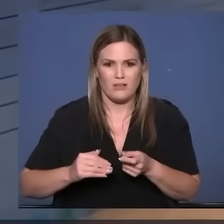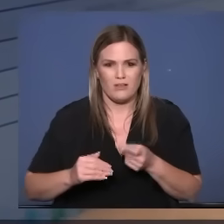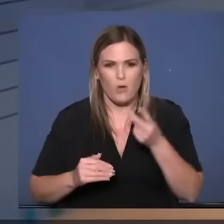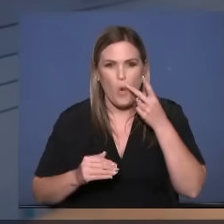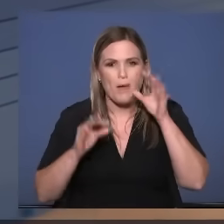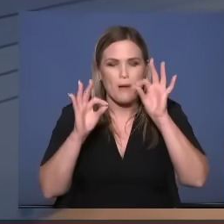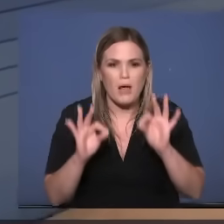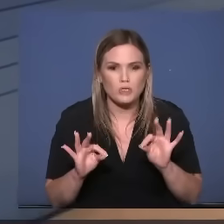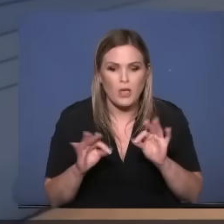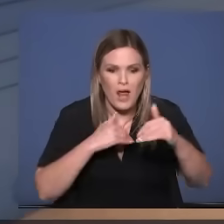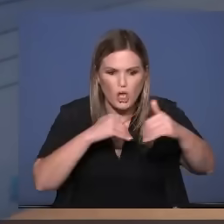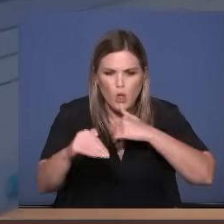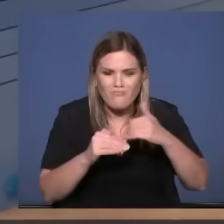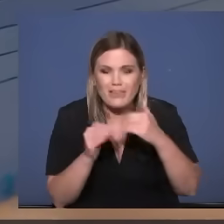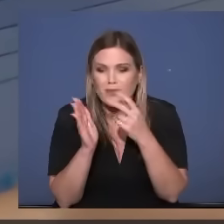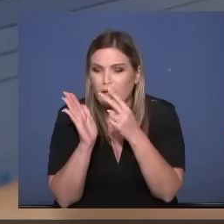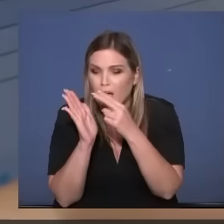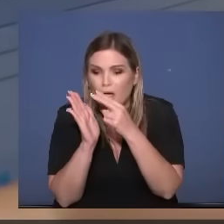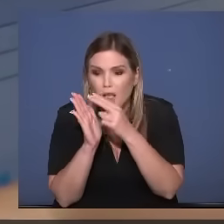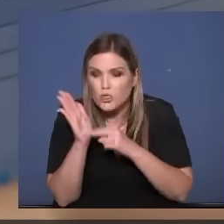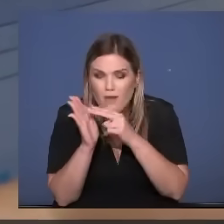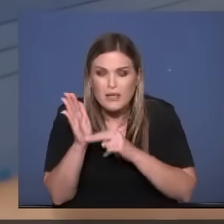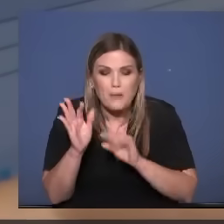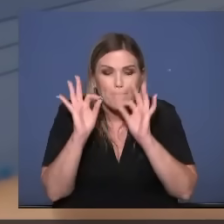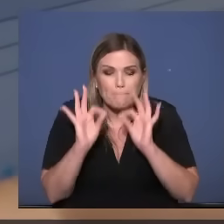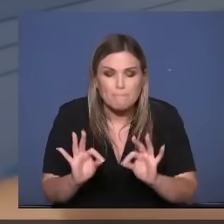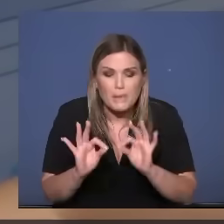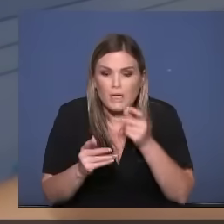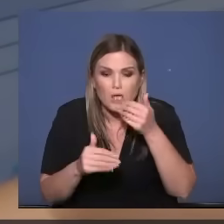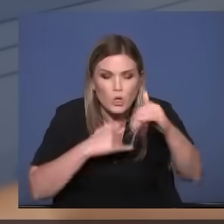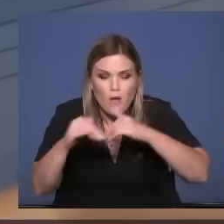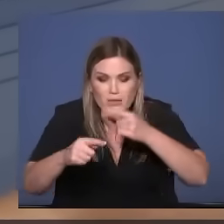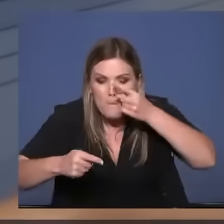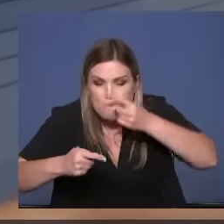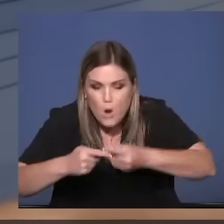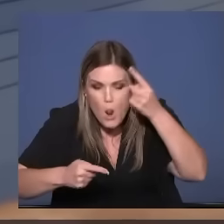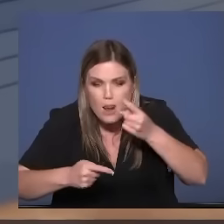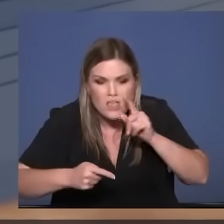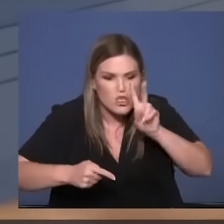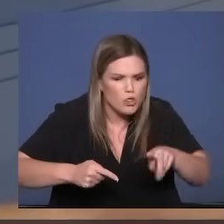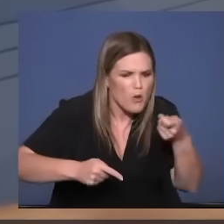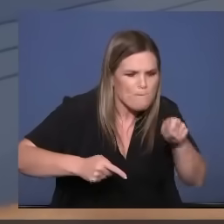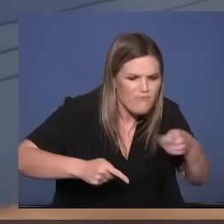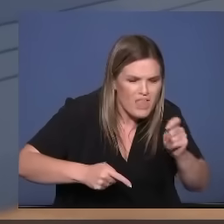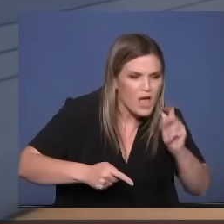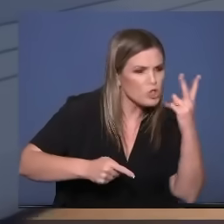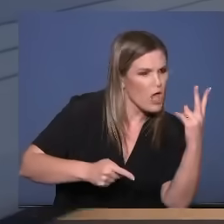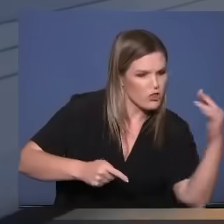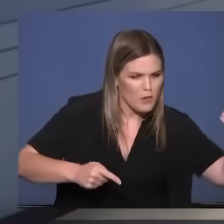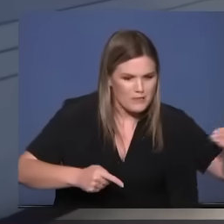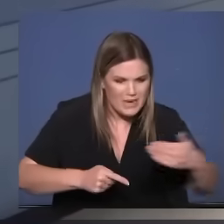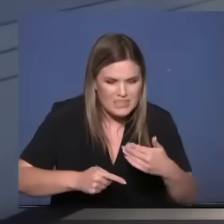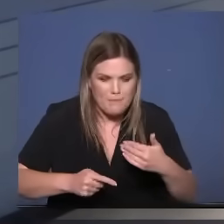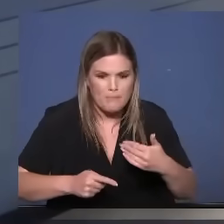22 שתי חתולות בבית בסדר מבקשת לתת להם אוכל יש מפתח בכניסה לבית נ ליצור קשר אנחנו יוצרים קשר ואנחנו